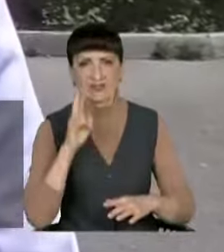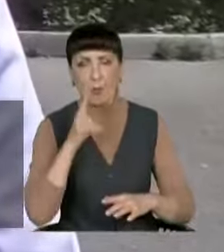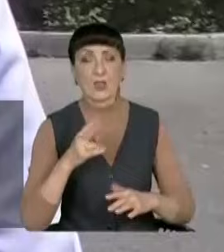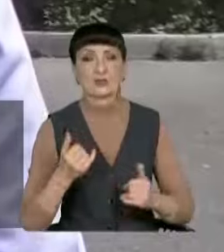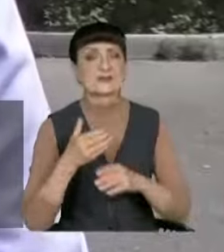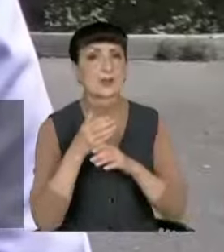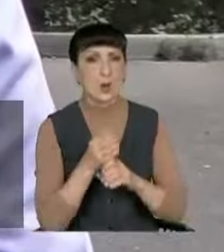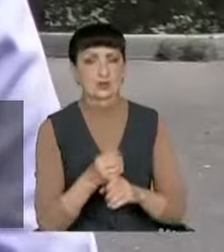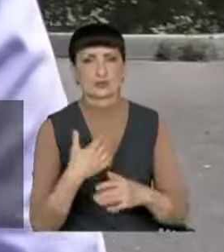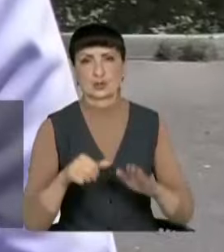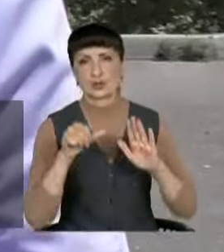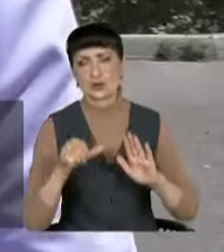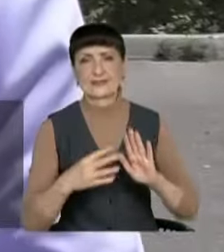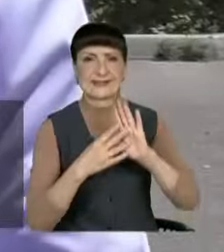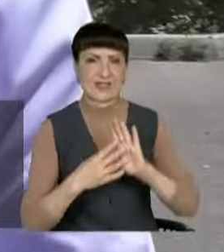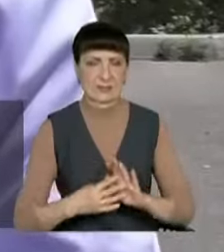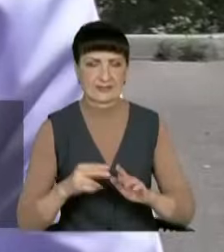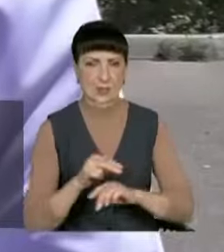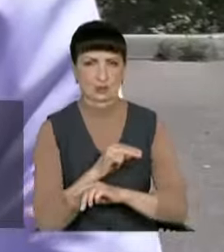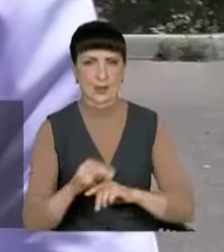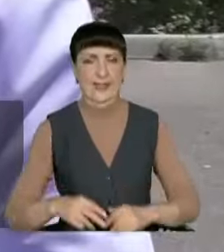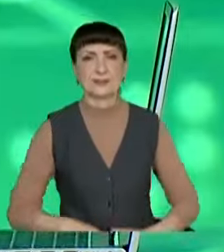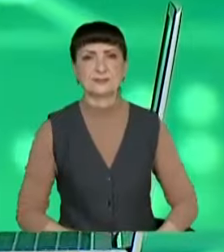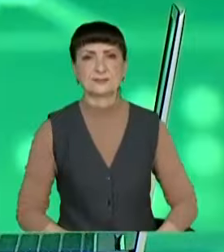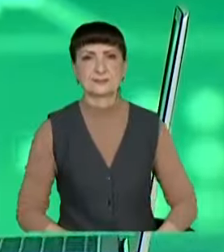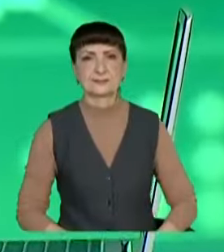курсы составляют 6-9 месяцев на лечение.